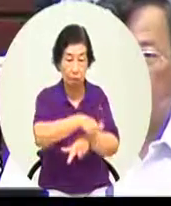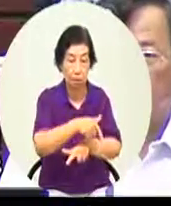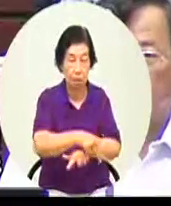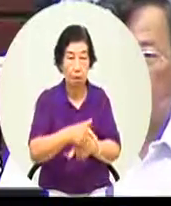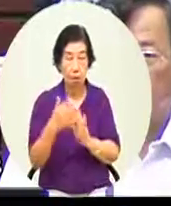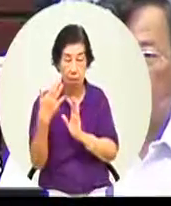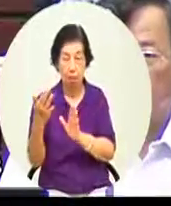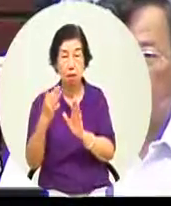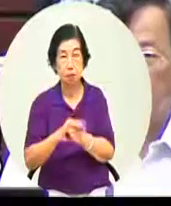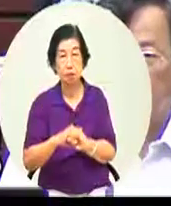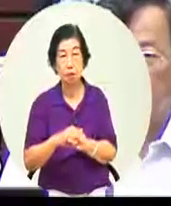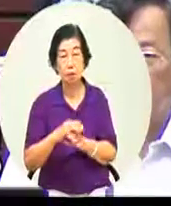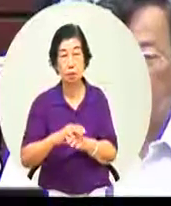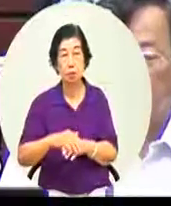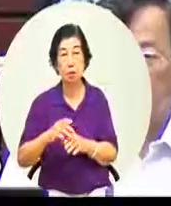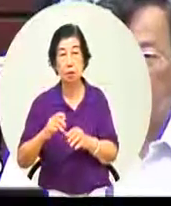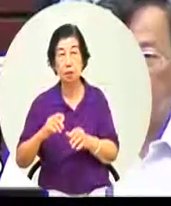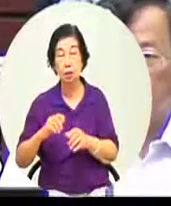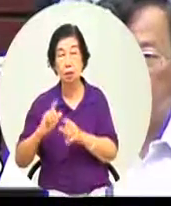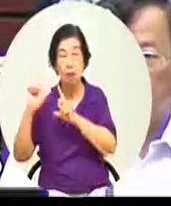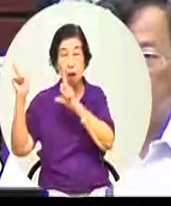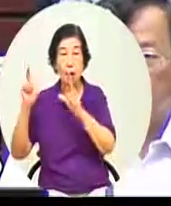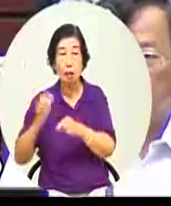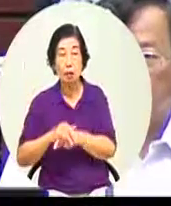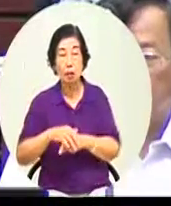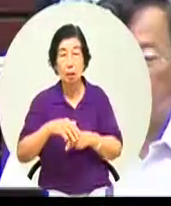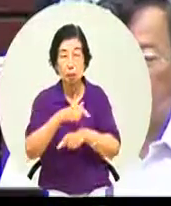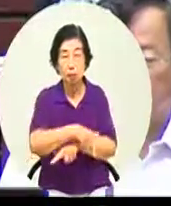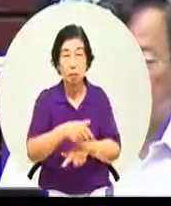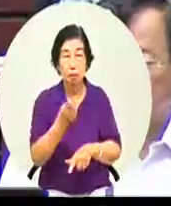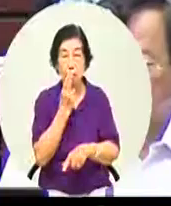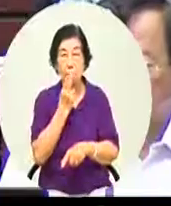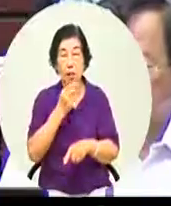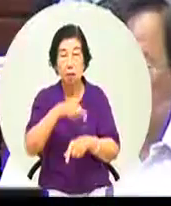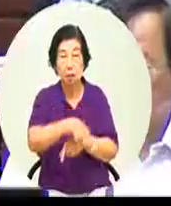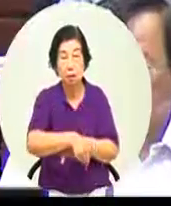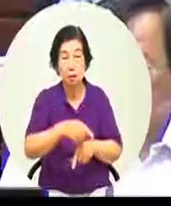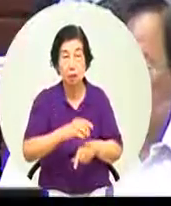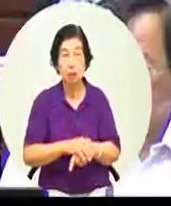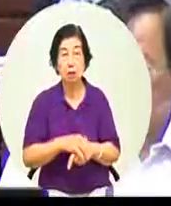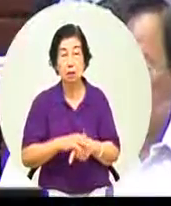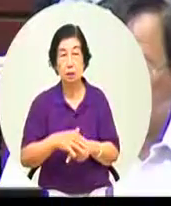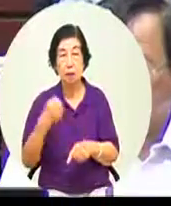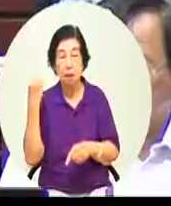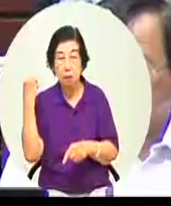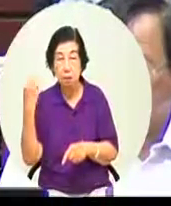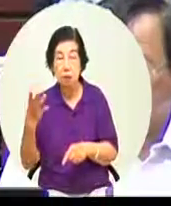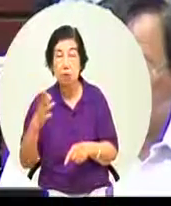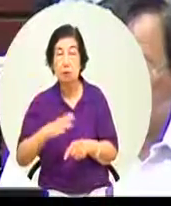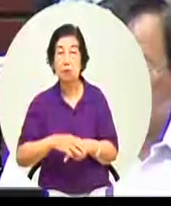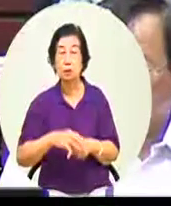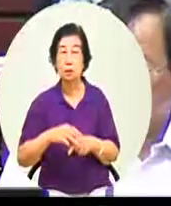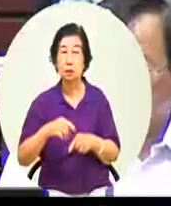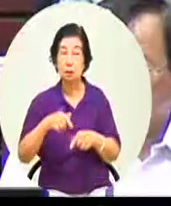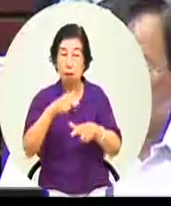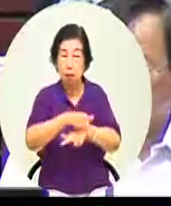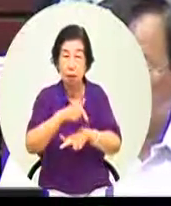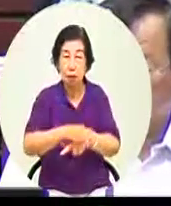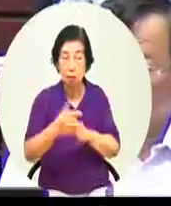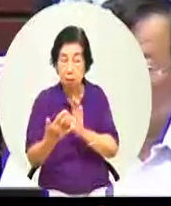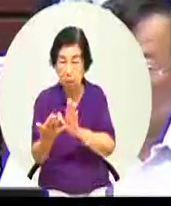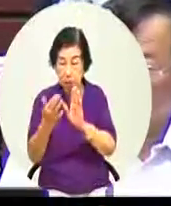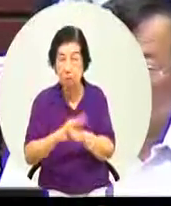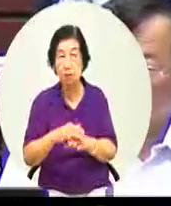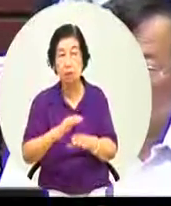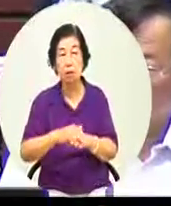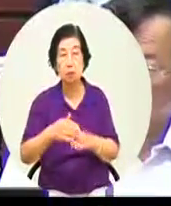销呢，我们也是十分的努力。那另外刚刚有提到说对于这个新南向政策的部分呢，我们会做什么样的配套，我